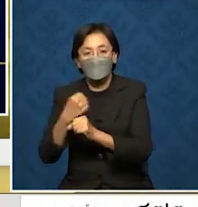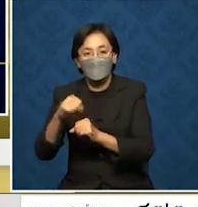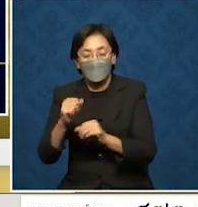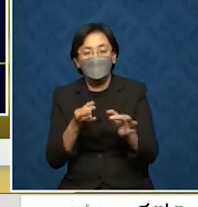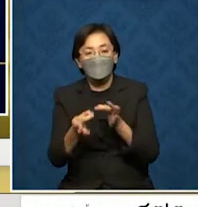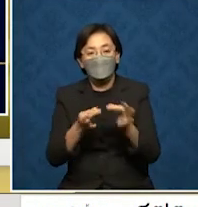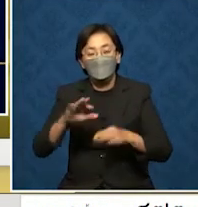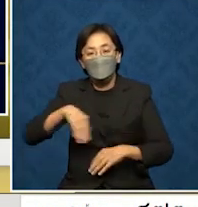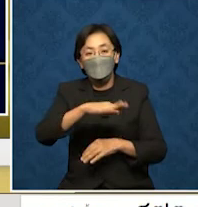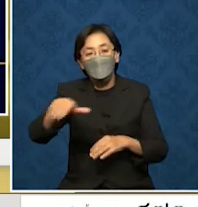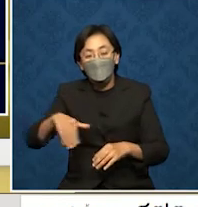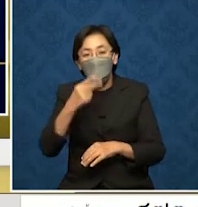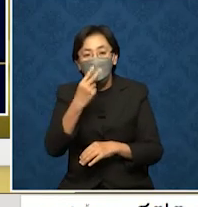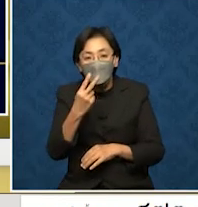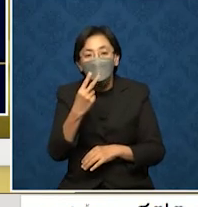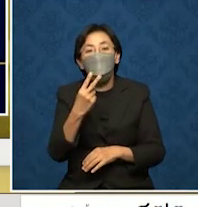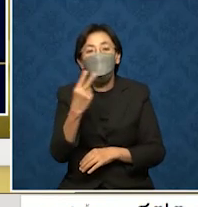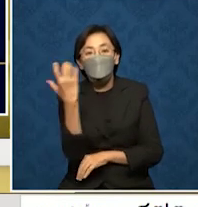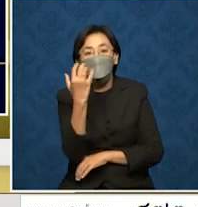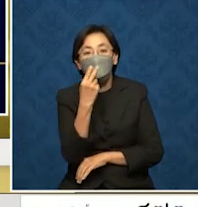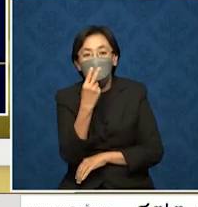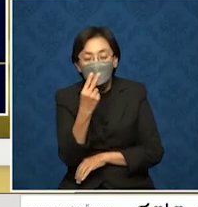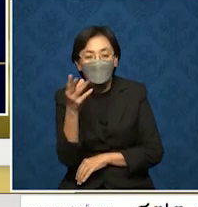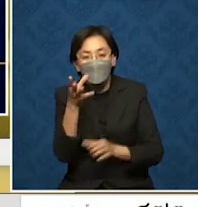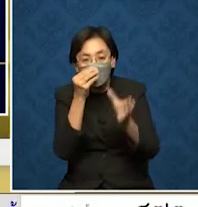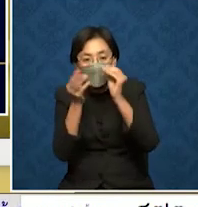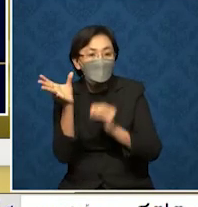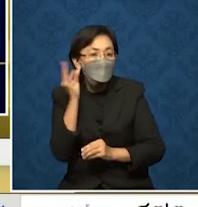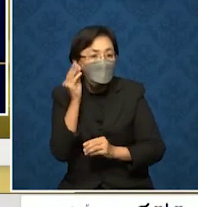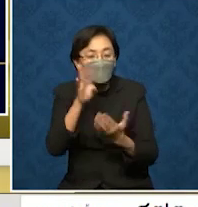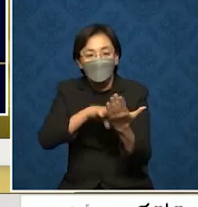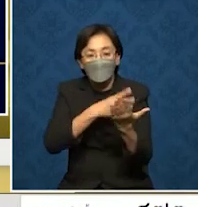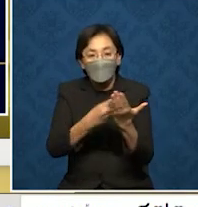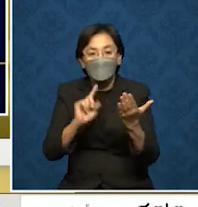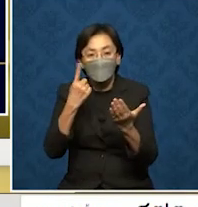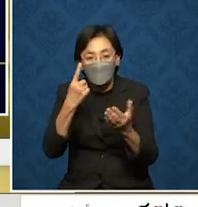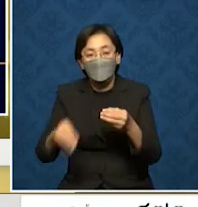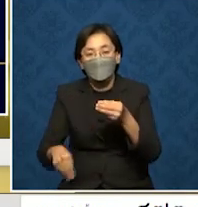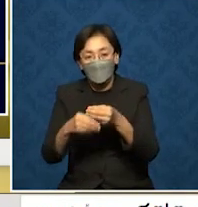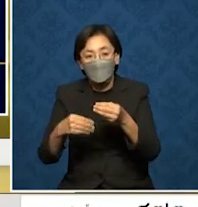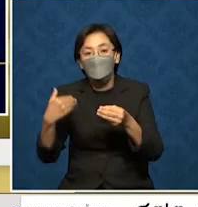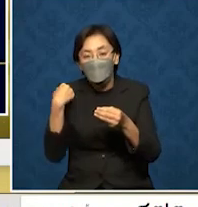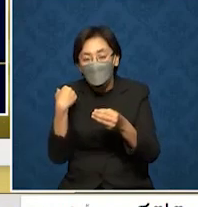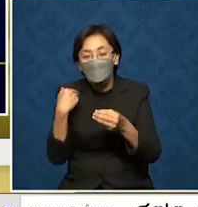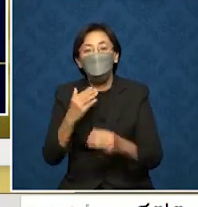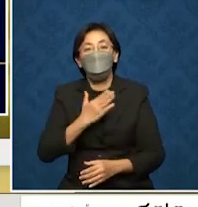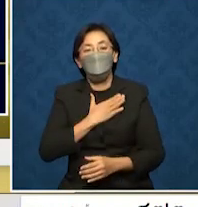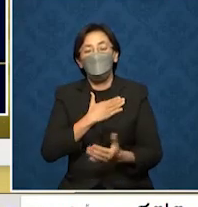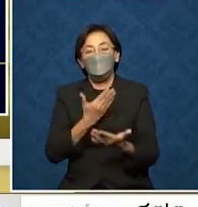องประชาชนที่ฟังอยู่ทางบ้านว่าเรามีแนวทางใหม่เพิ่มเติมขึ้นมาและเราก็จะไม่ใช้